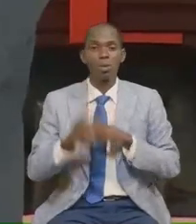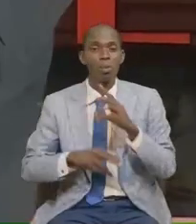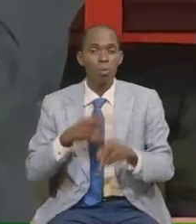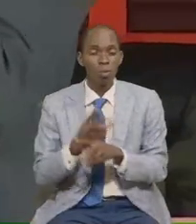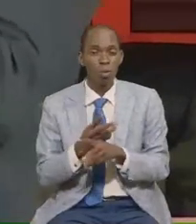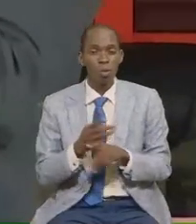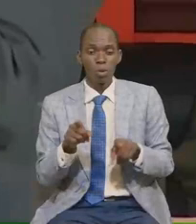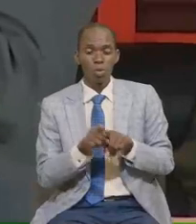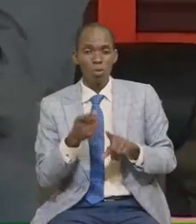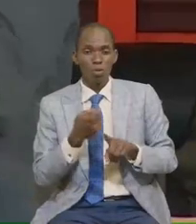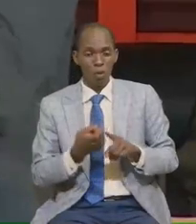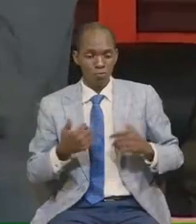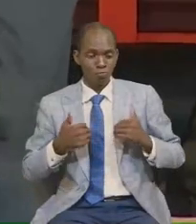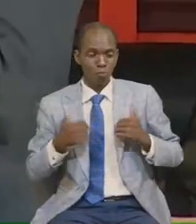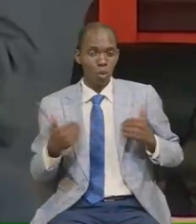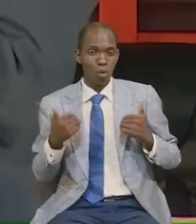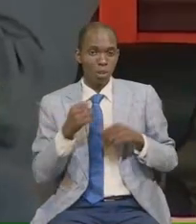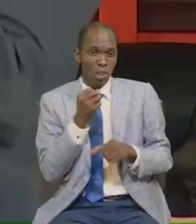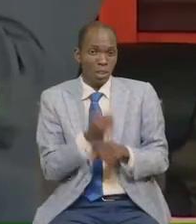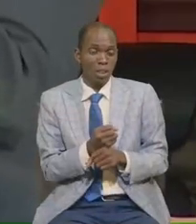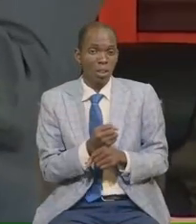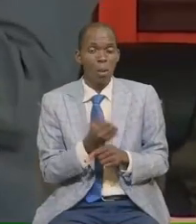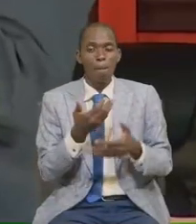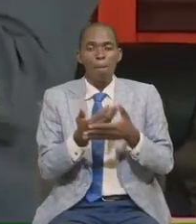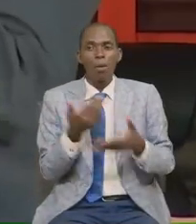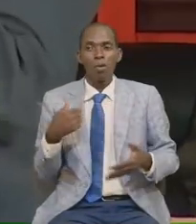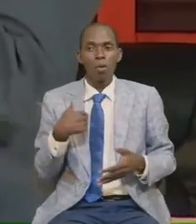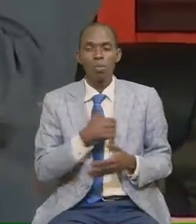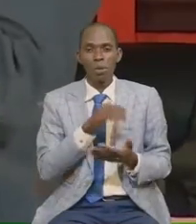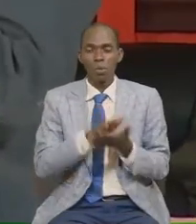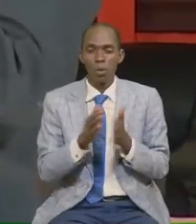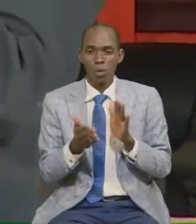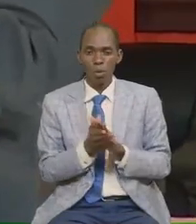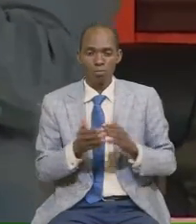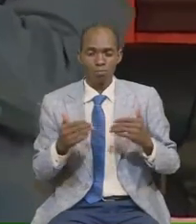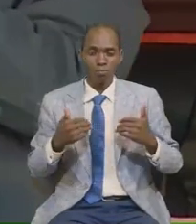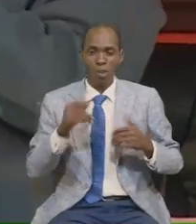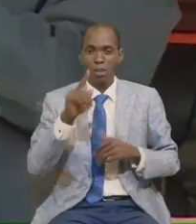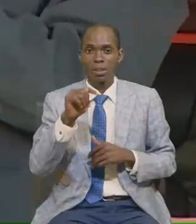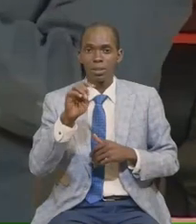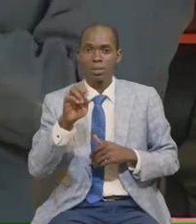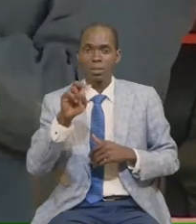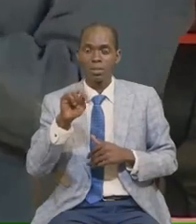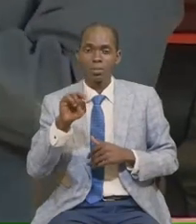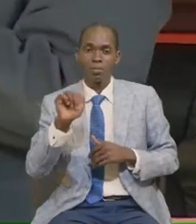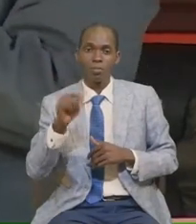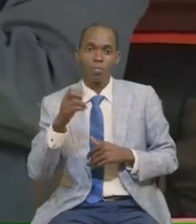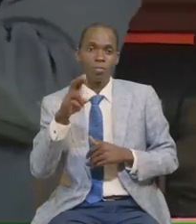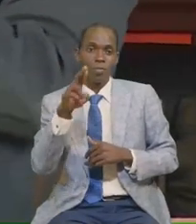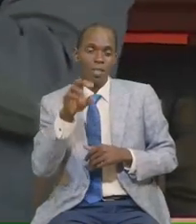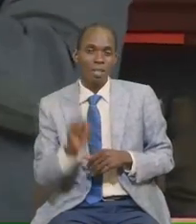l'adolescence, avant même que nous devenions des adolescents maintenant, c'est comme si le